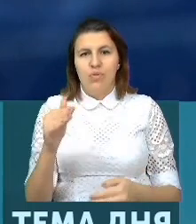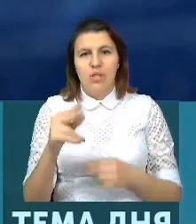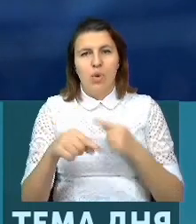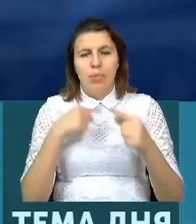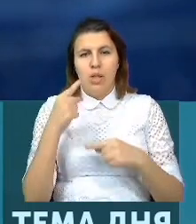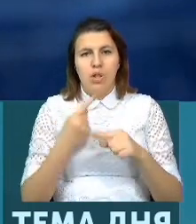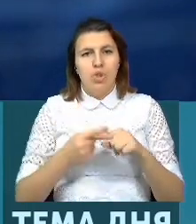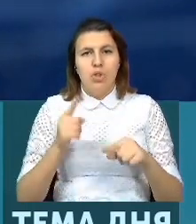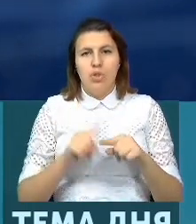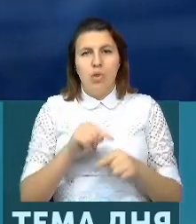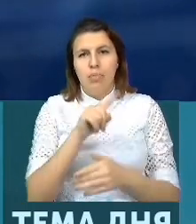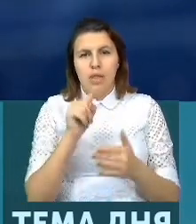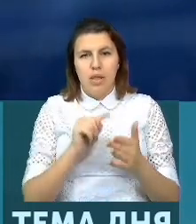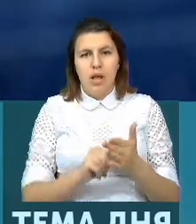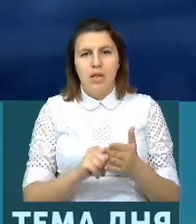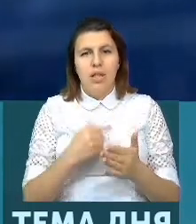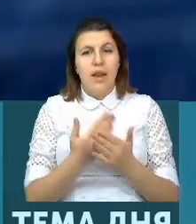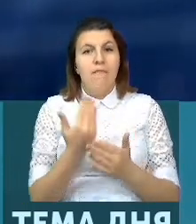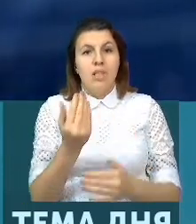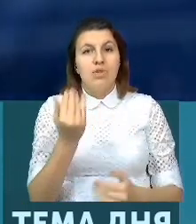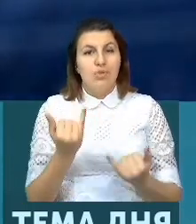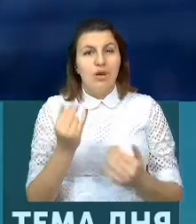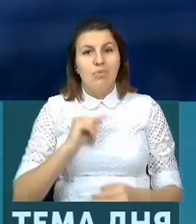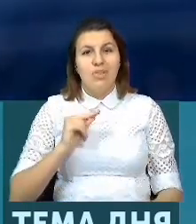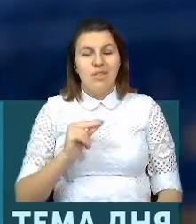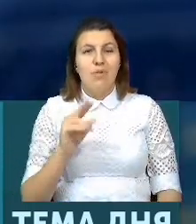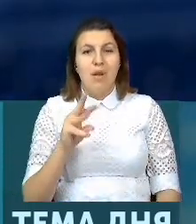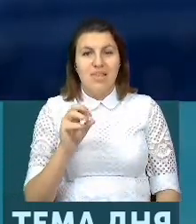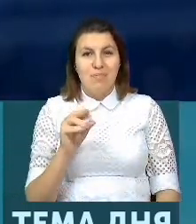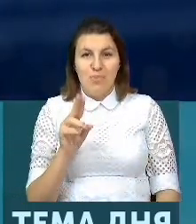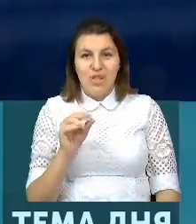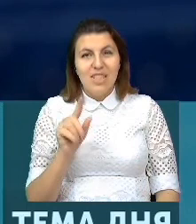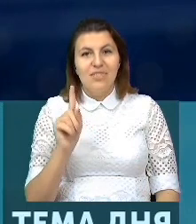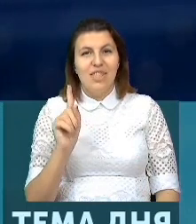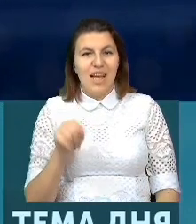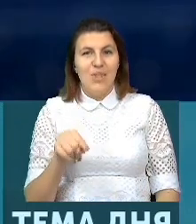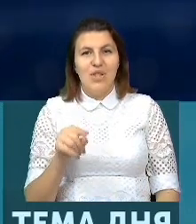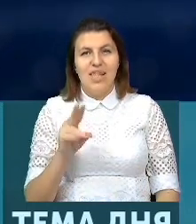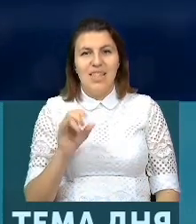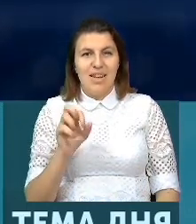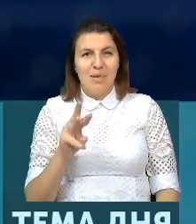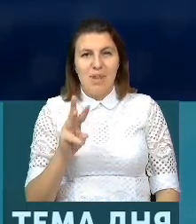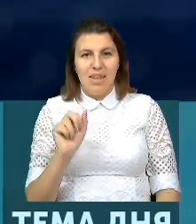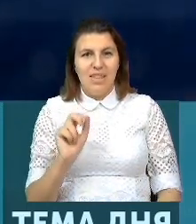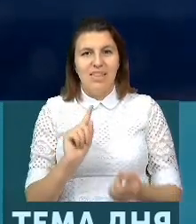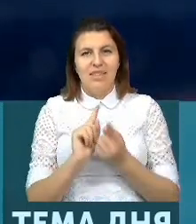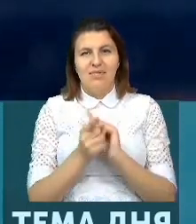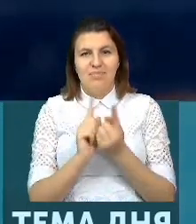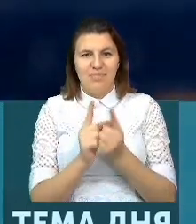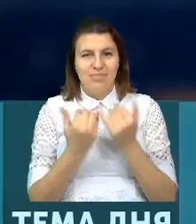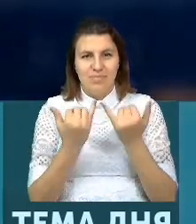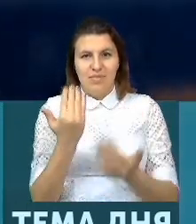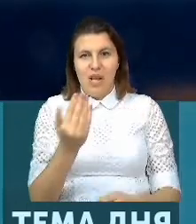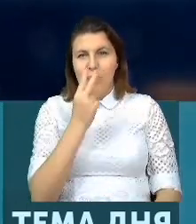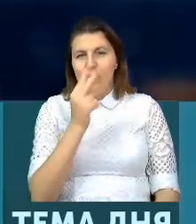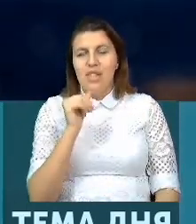цього питання. Для вас сьогодні працював я, Максим Бондарєв, також Наталія Маленка. Вона здійснювала для вас сурдопереклад. Побачимось завтра